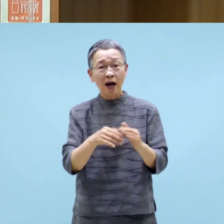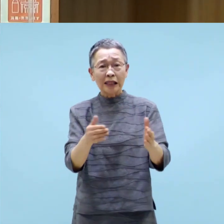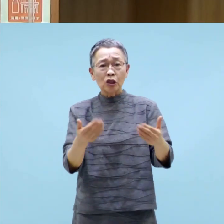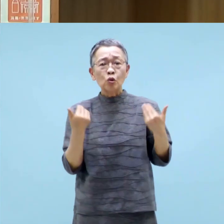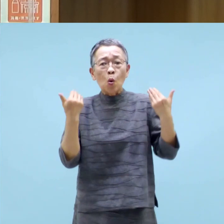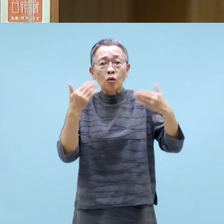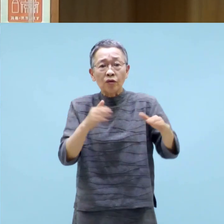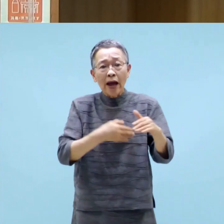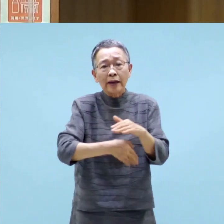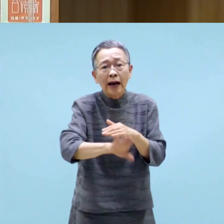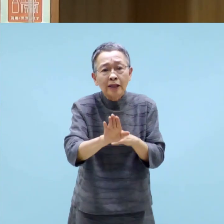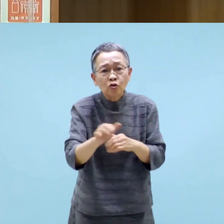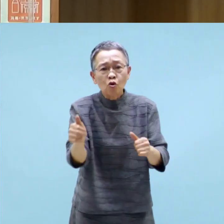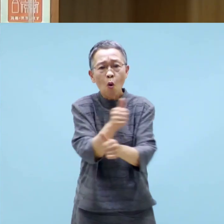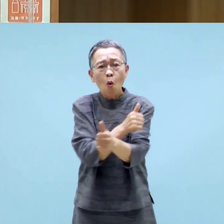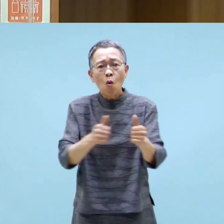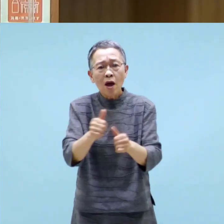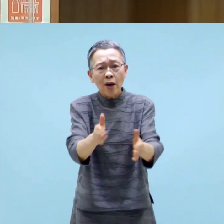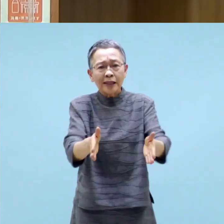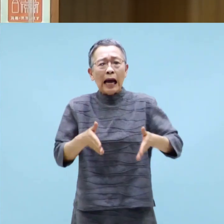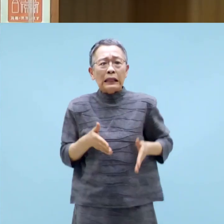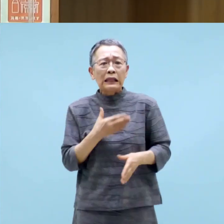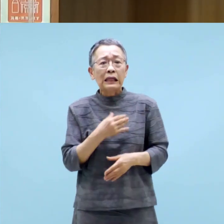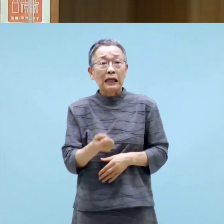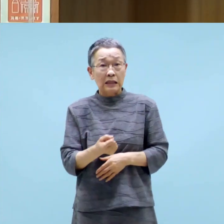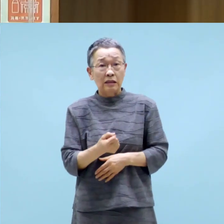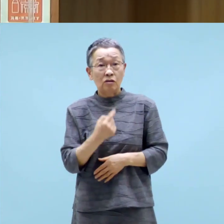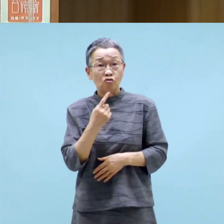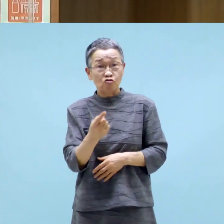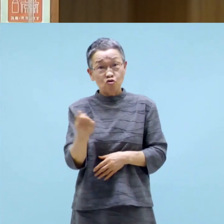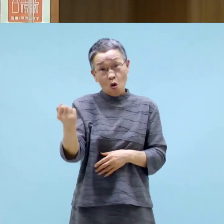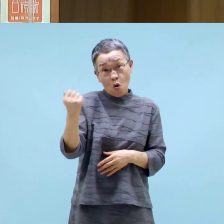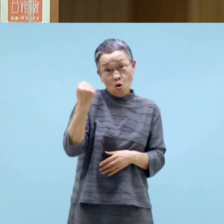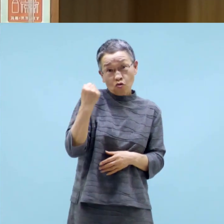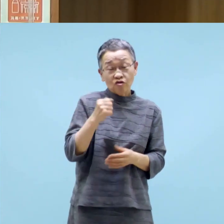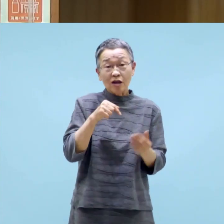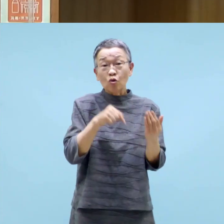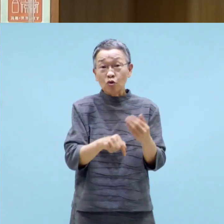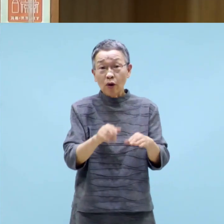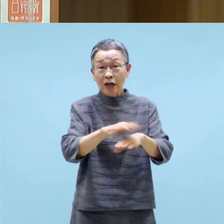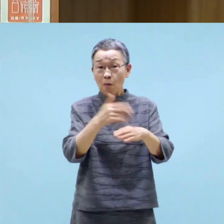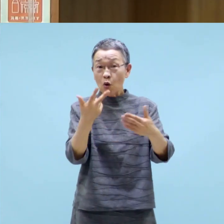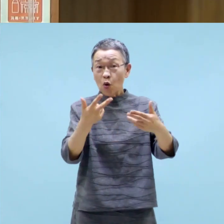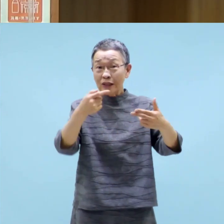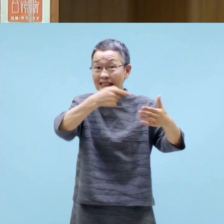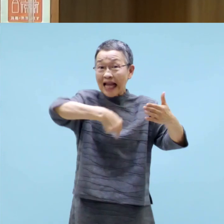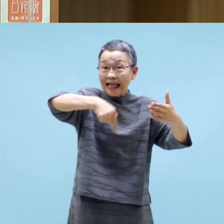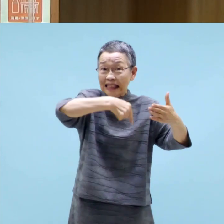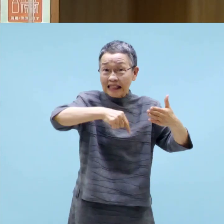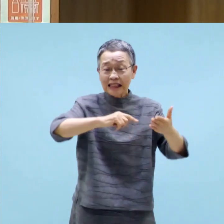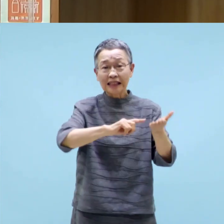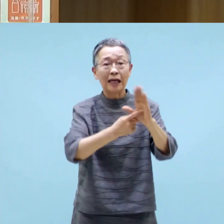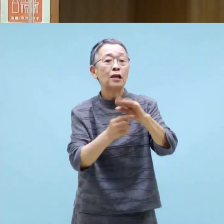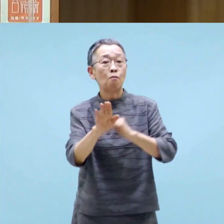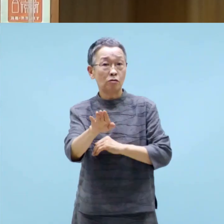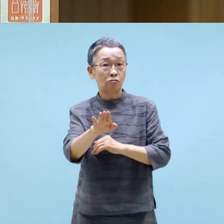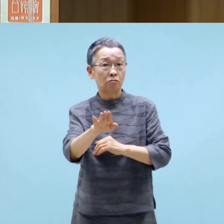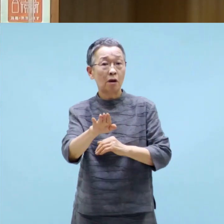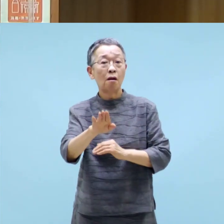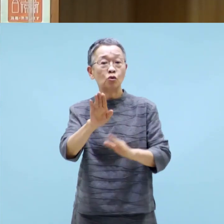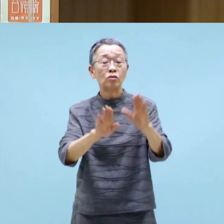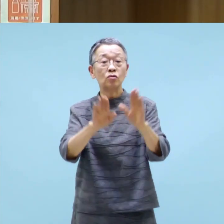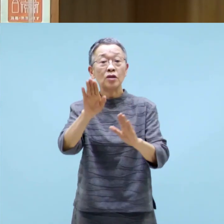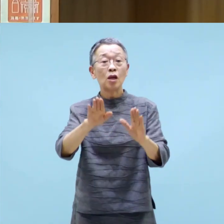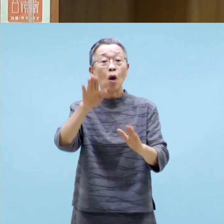で、その強力な措置を今札幌市内に行っているところでありまして、そのような状況にある